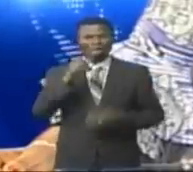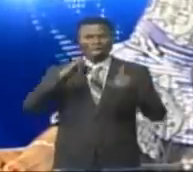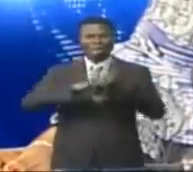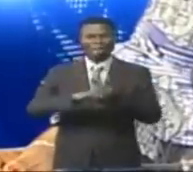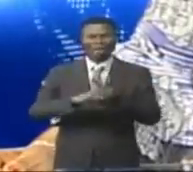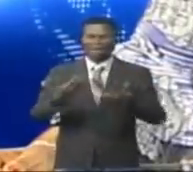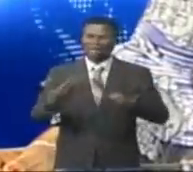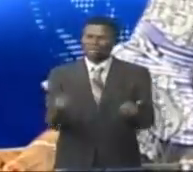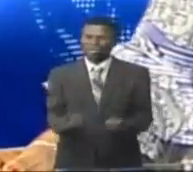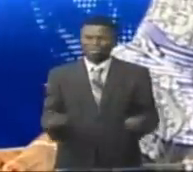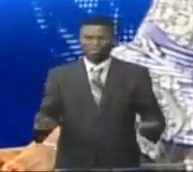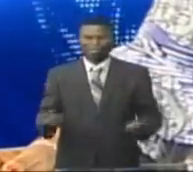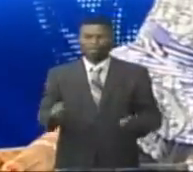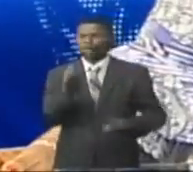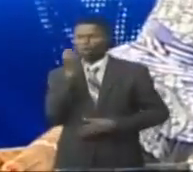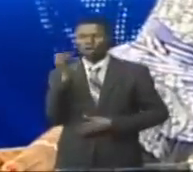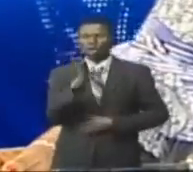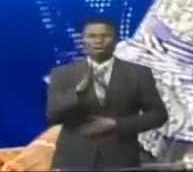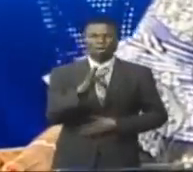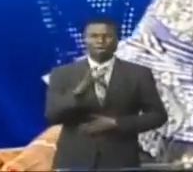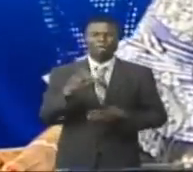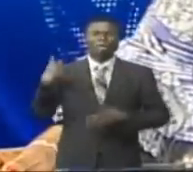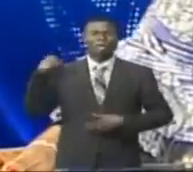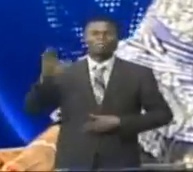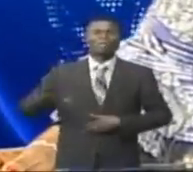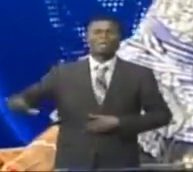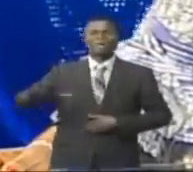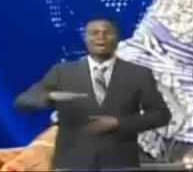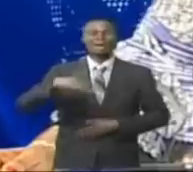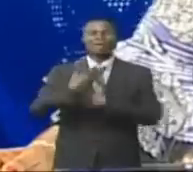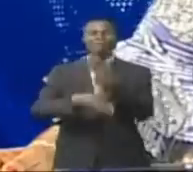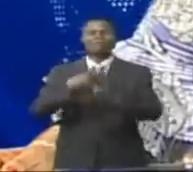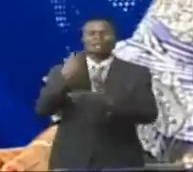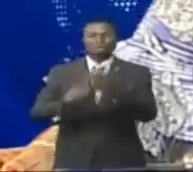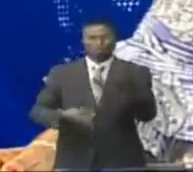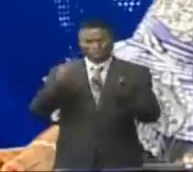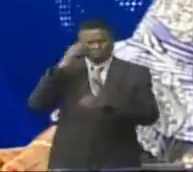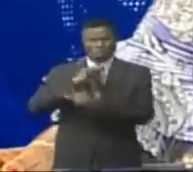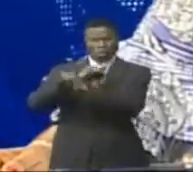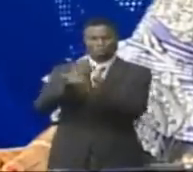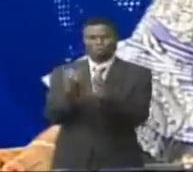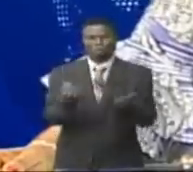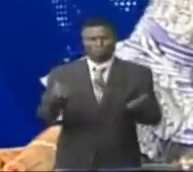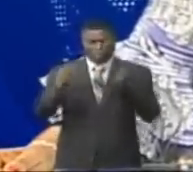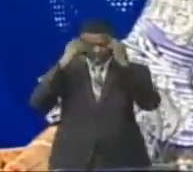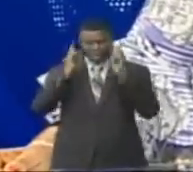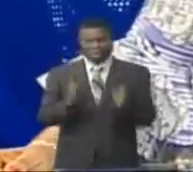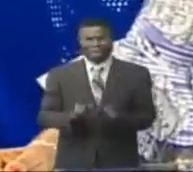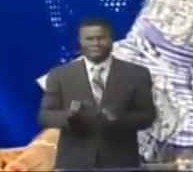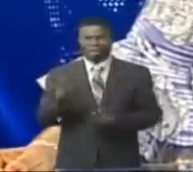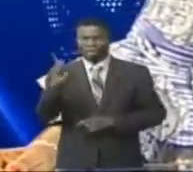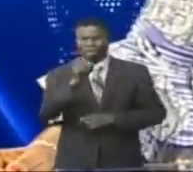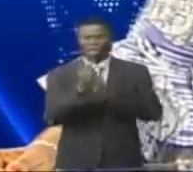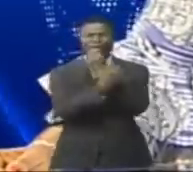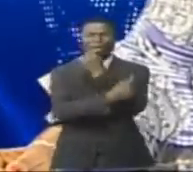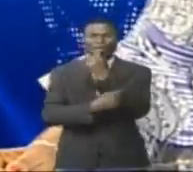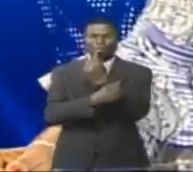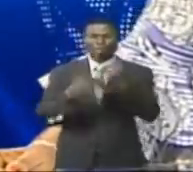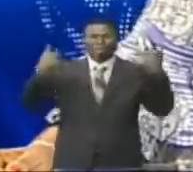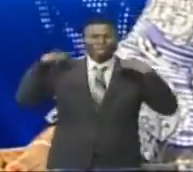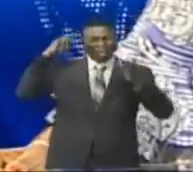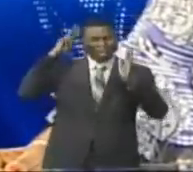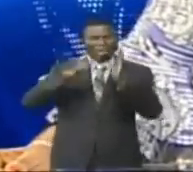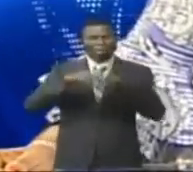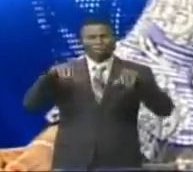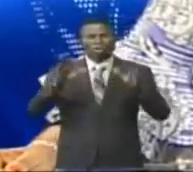précoce, la sorcellerie. Que font les États africains pour protéger les enfants selon les engagements pris par chacun? Le chef du gouvernement congolais